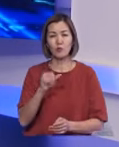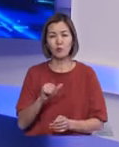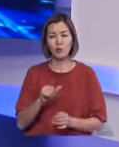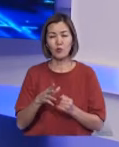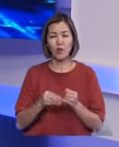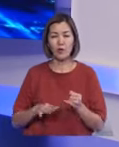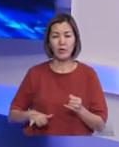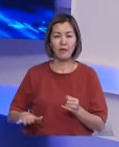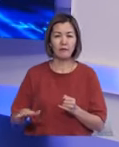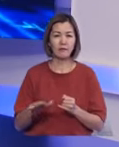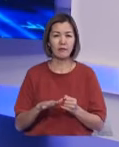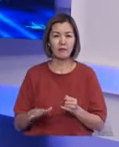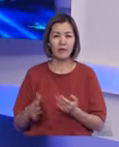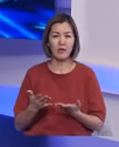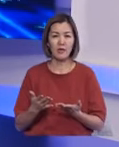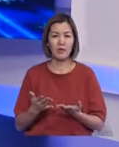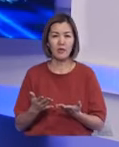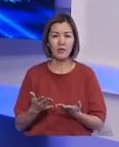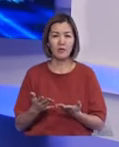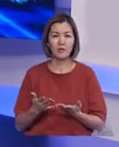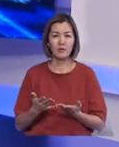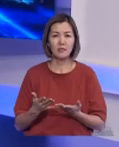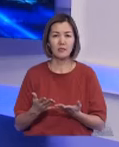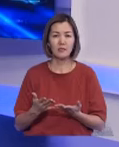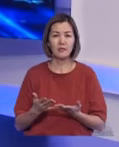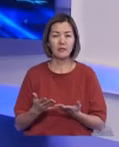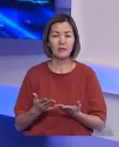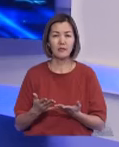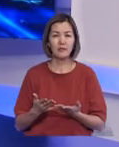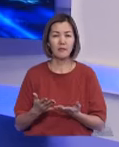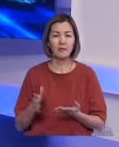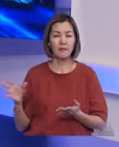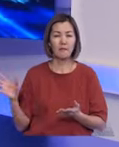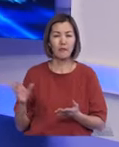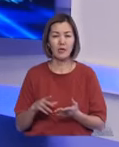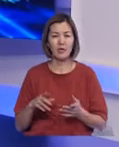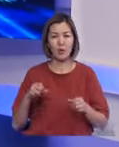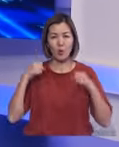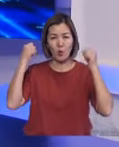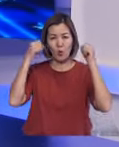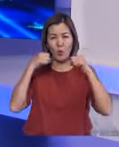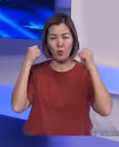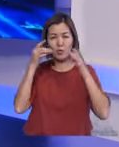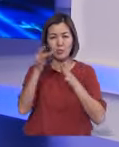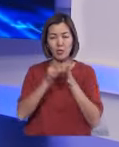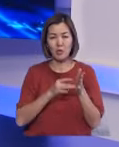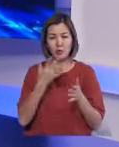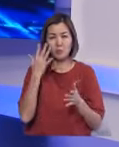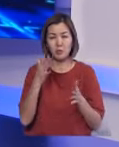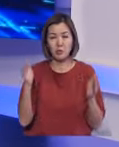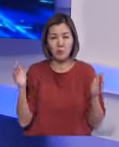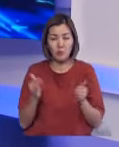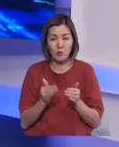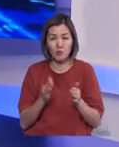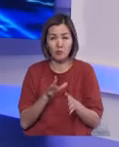Қой егіз тапса, қойшы қуанат, отар егіз болса, ел қуанат. Көксу ауданында саулық қой бірден 5 қозы төлдеді. Табиғат заңында